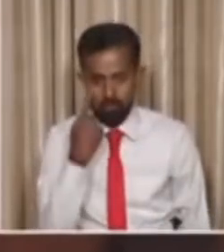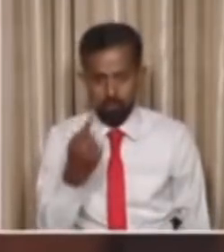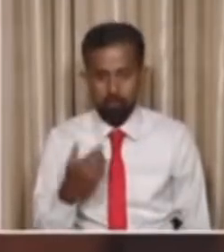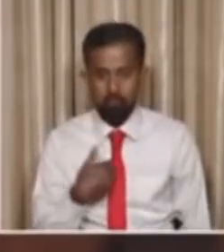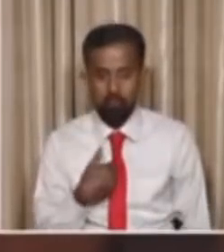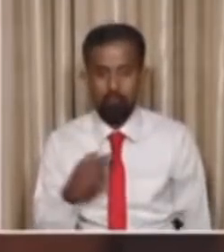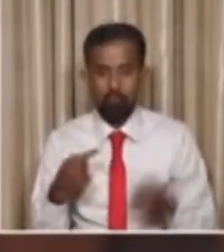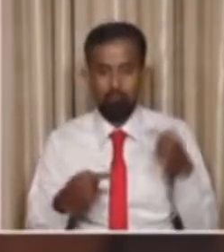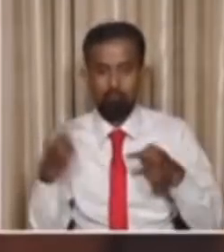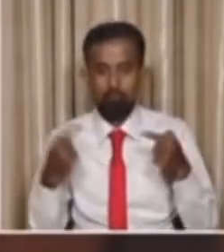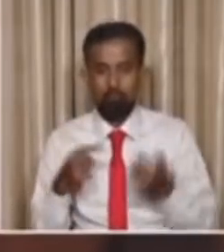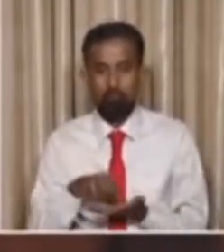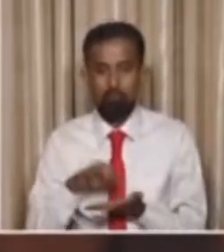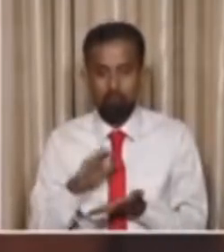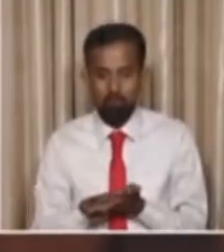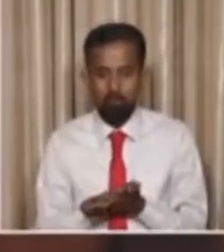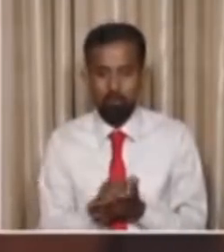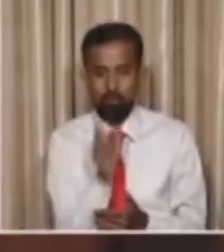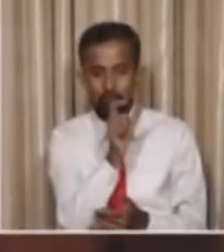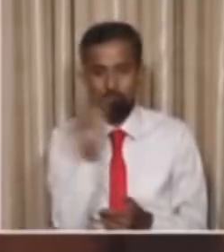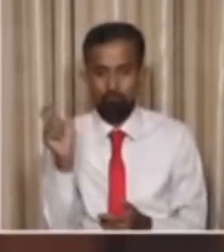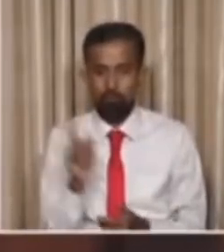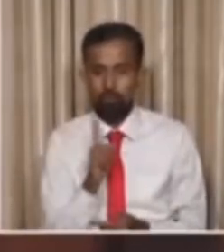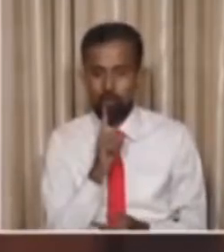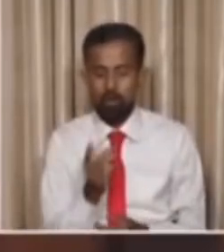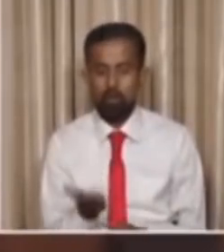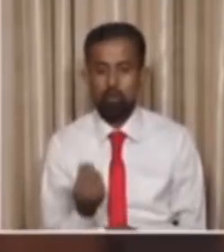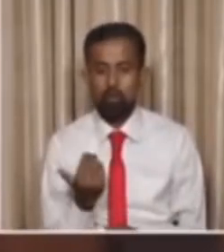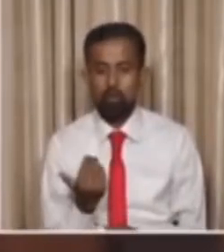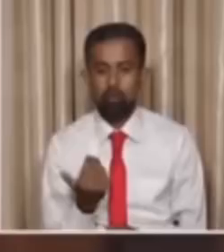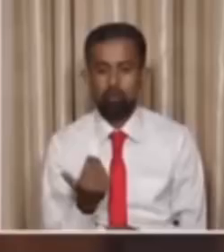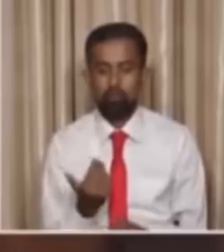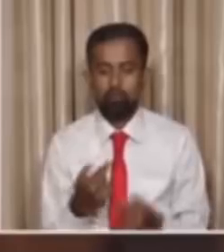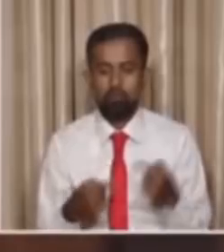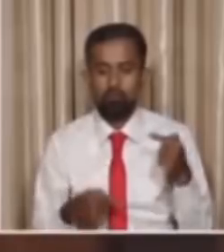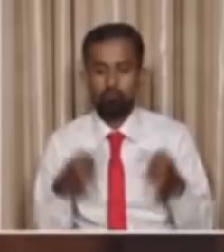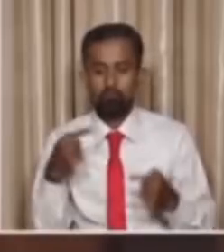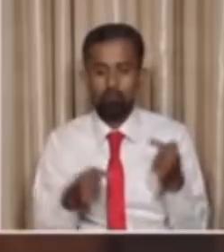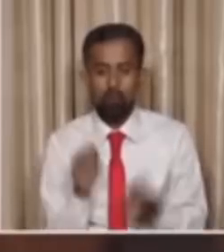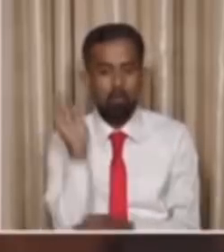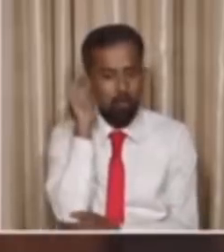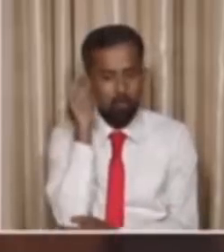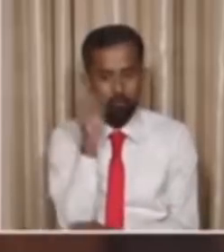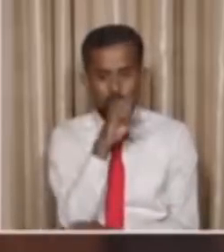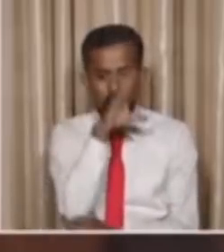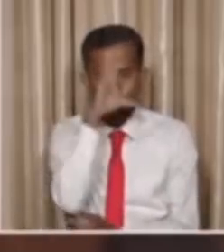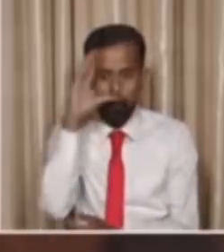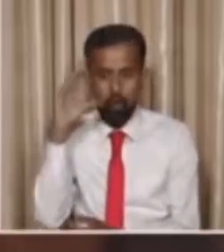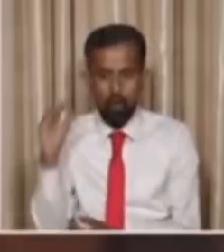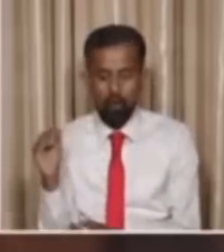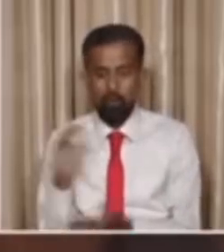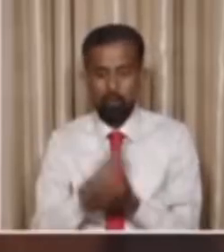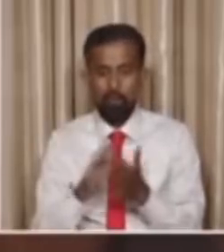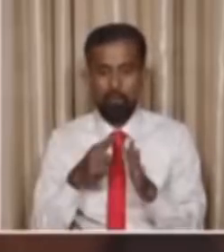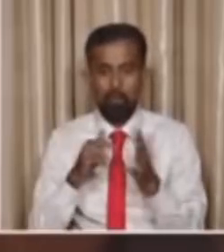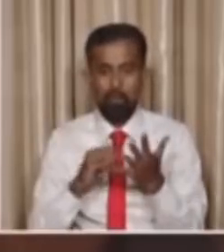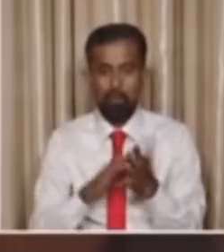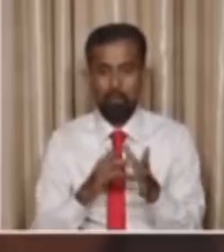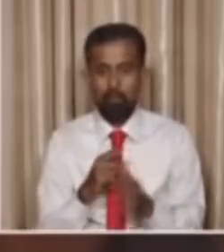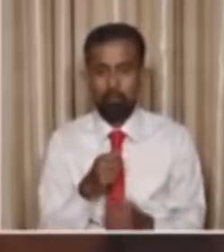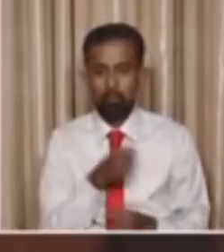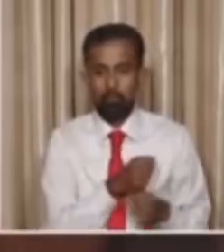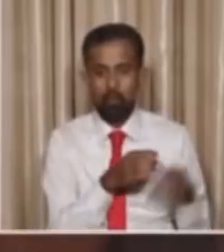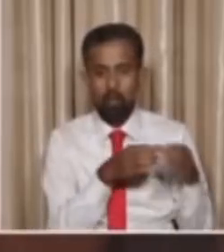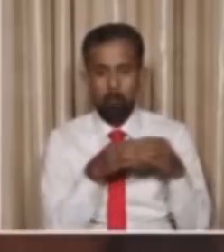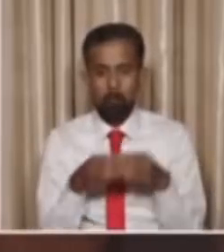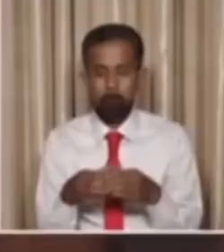මේ විවාදයේදී මමත් අනිවාර්යෙන් වචන කීපයක් කියන්න ඕන කියලා. ඉතින් ඇත්තටම මේ විවාදය අහන් හිටියනම් උදේ ඉඳන් මං හිතන්නේ ගරු හේසවිතානගේ මන්ත්‍රීතුමා ආණ්ඩු පක්ෂයත්